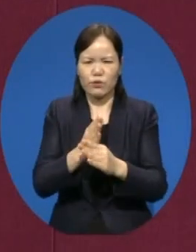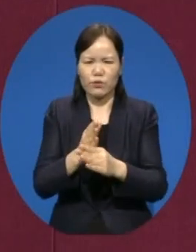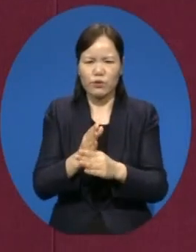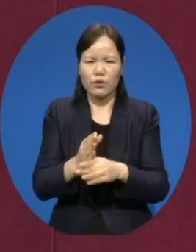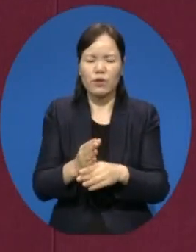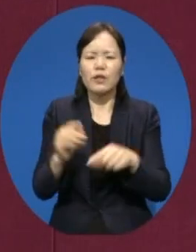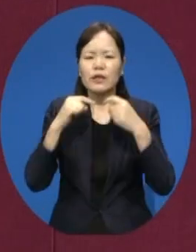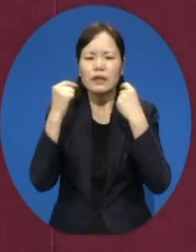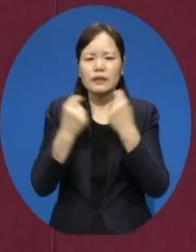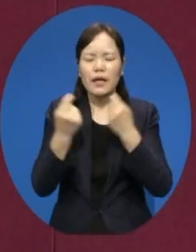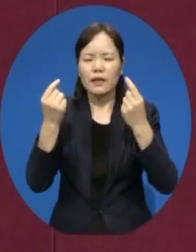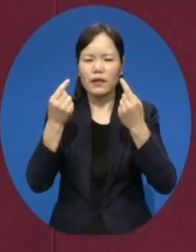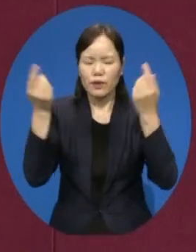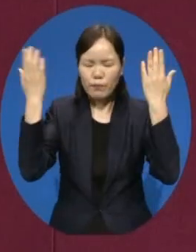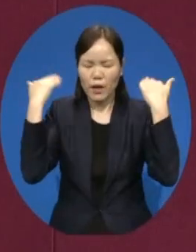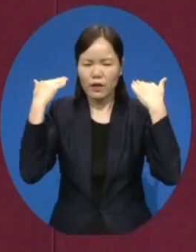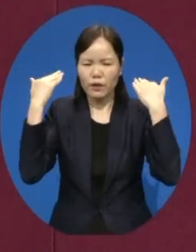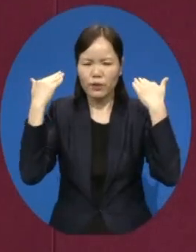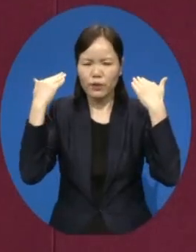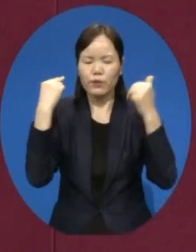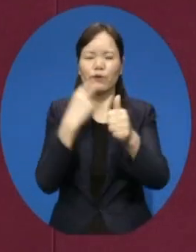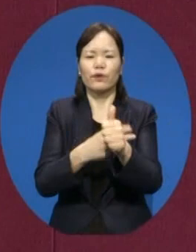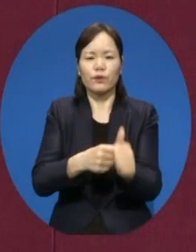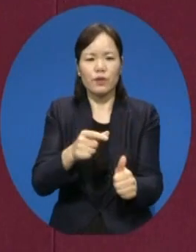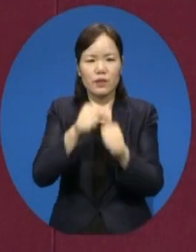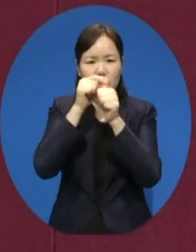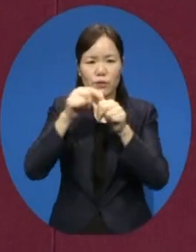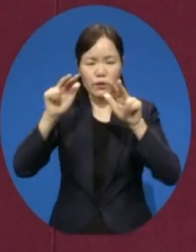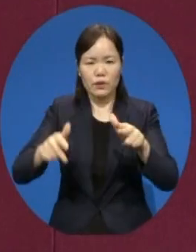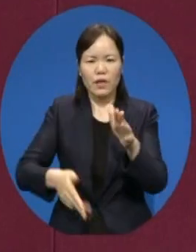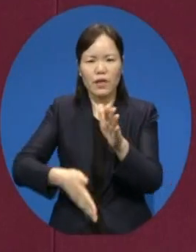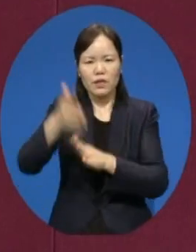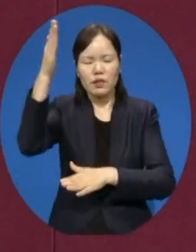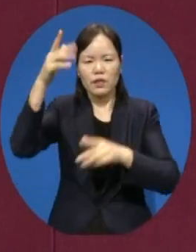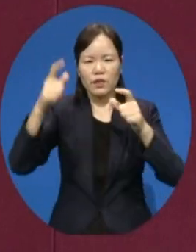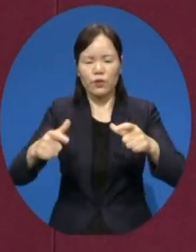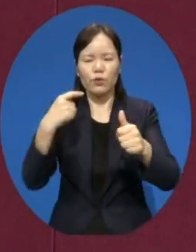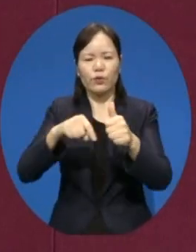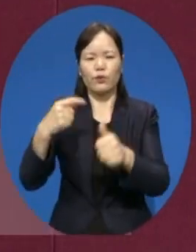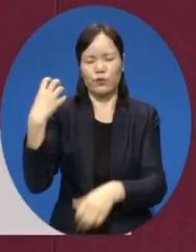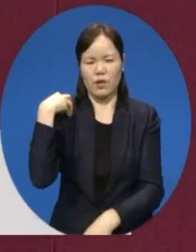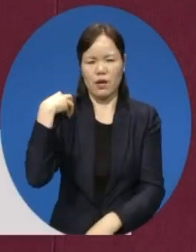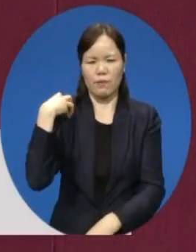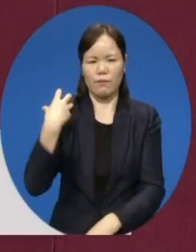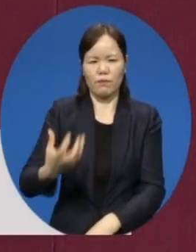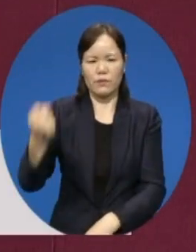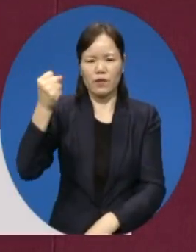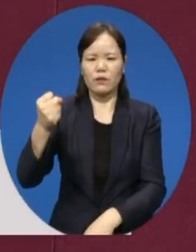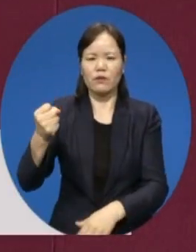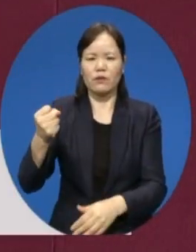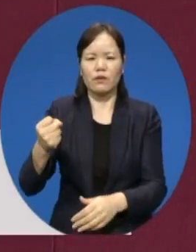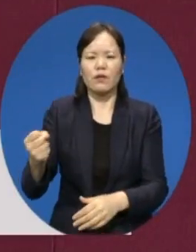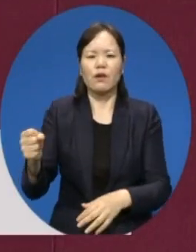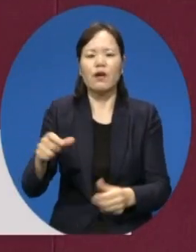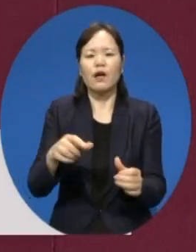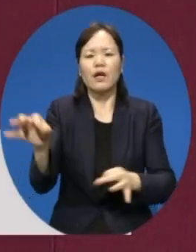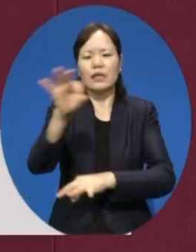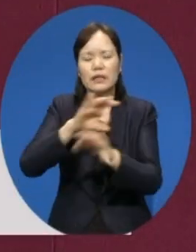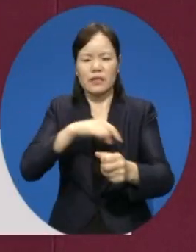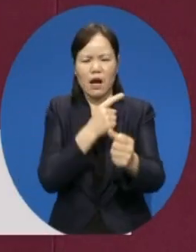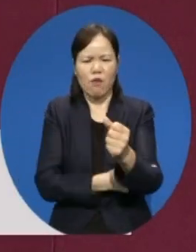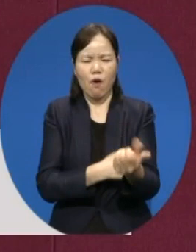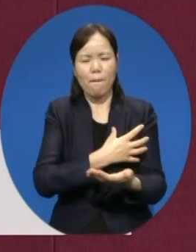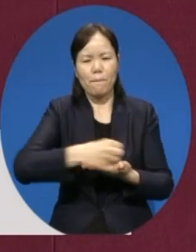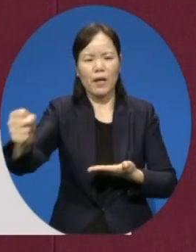채용 이제 시도 교육감이 결정합니다. 사학의 인사권을 강제 박탈해버린 겁니다.